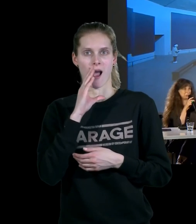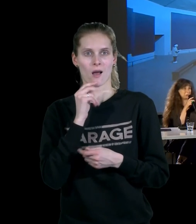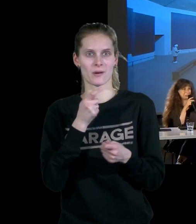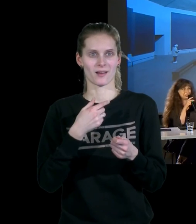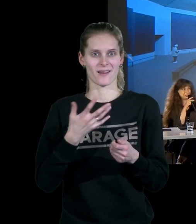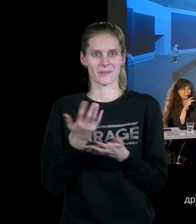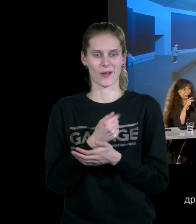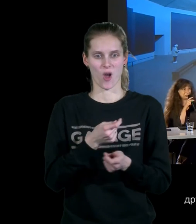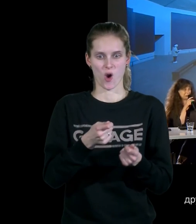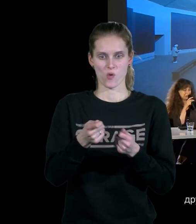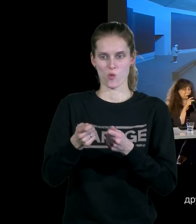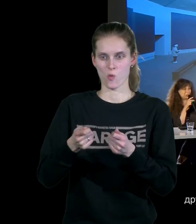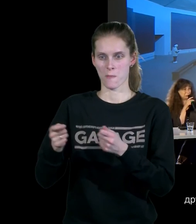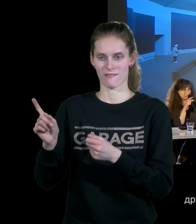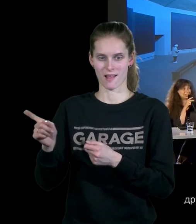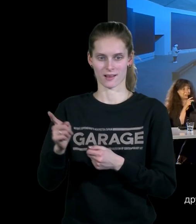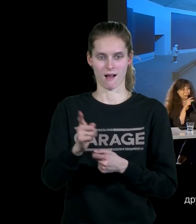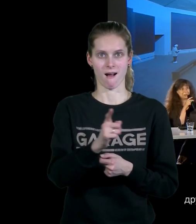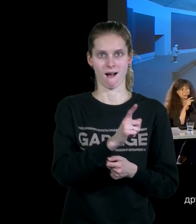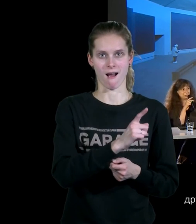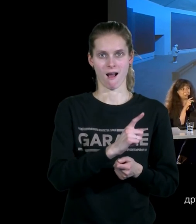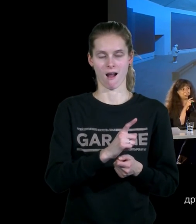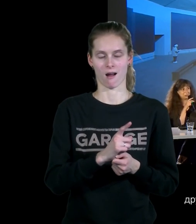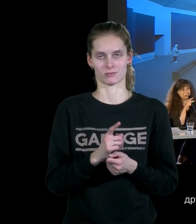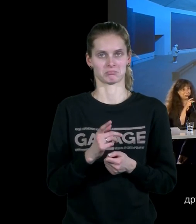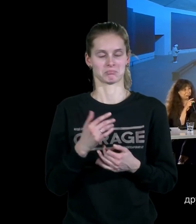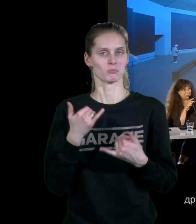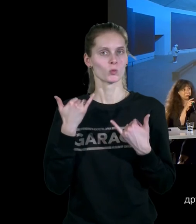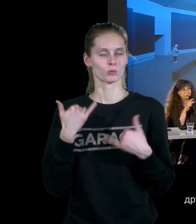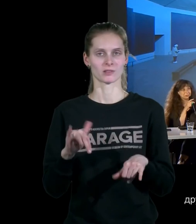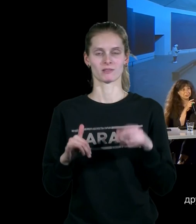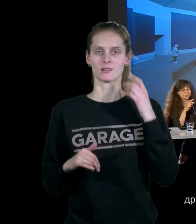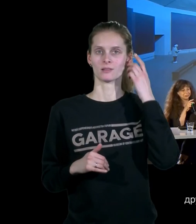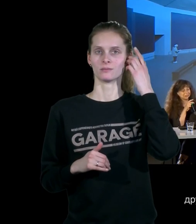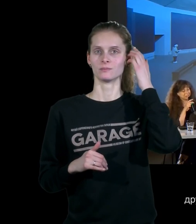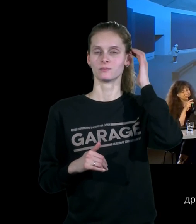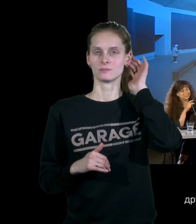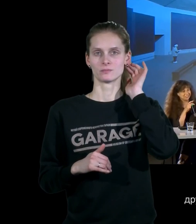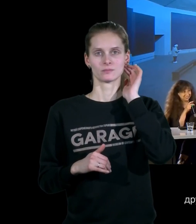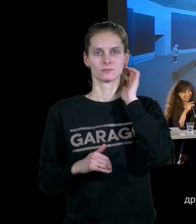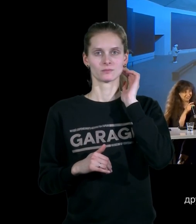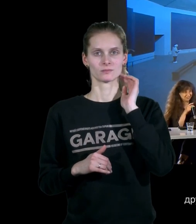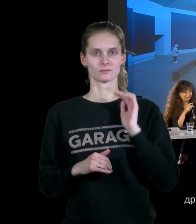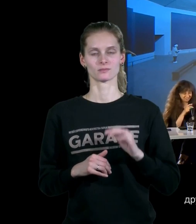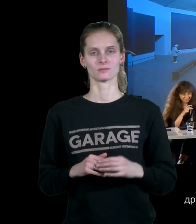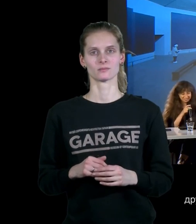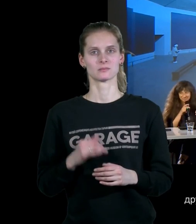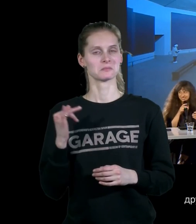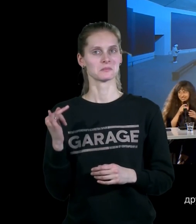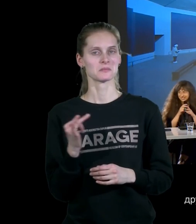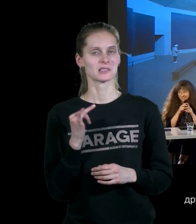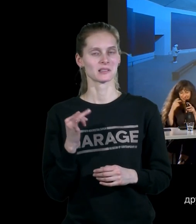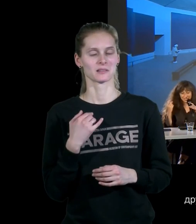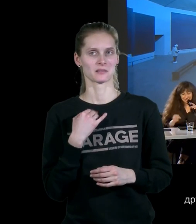бы непонятно каким средством достигнуть именно этого и никакого другого эффекта. Это очень интересно, как